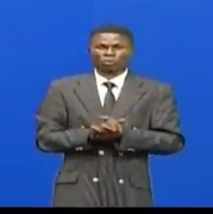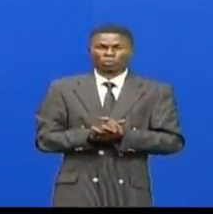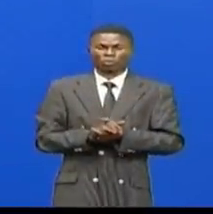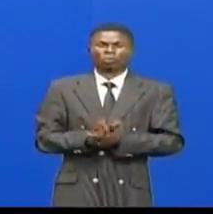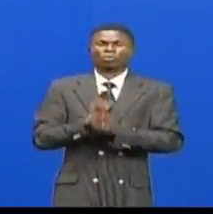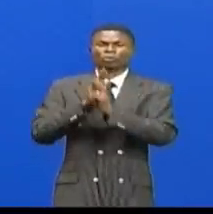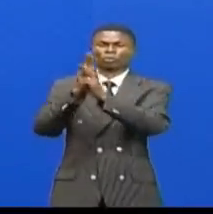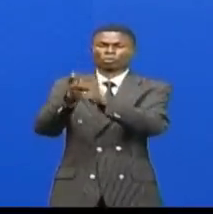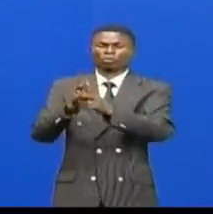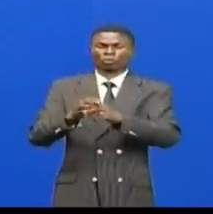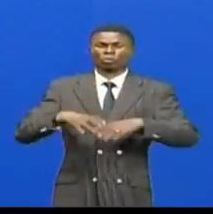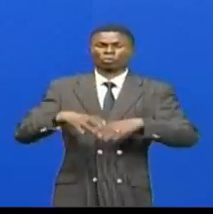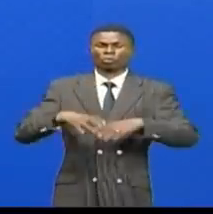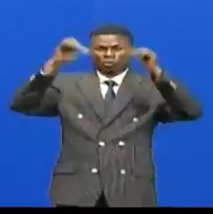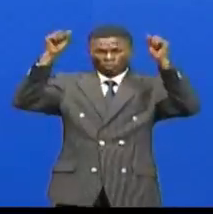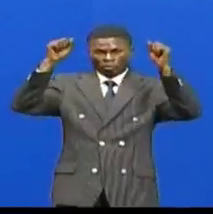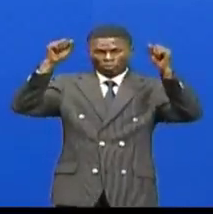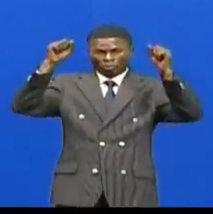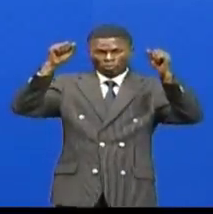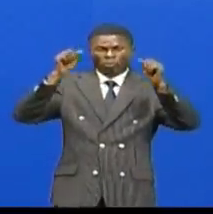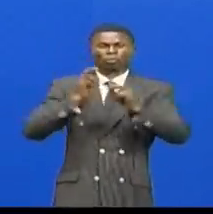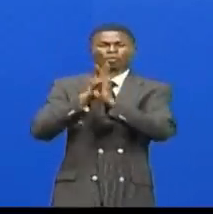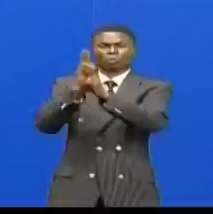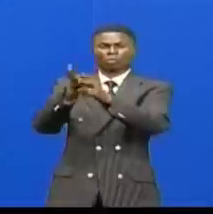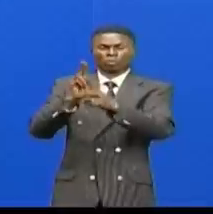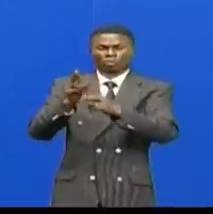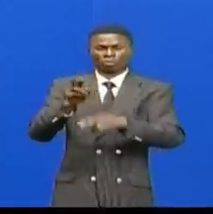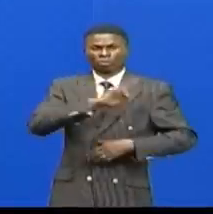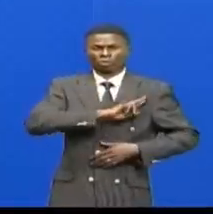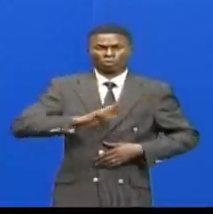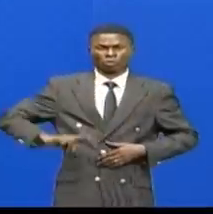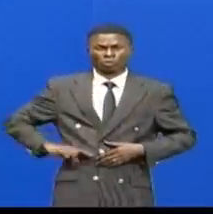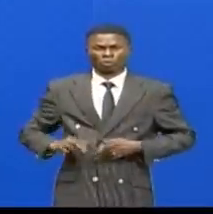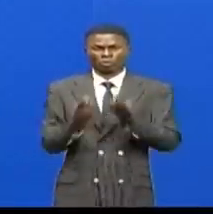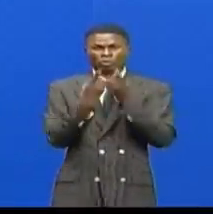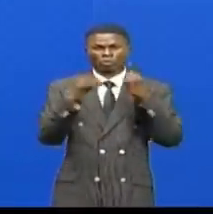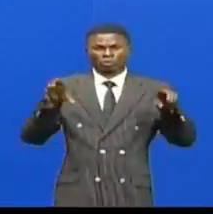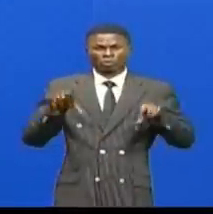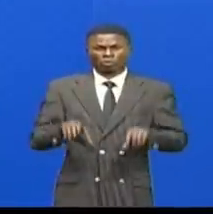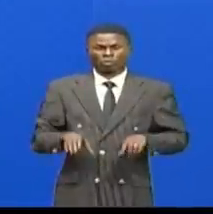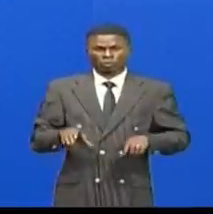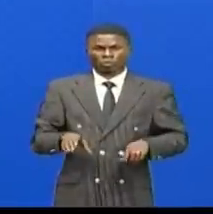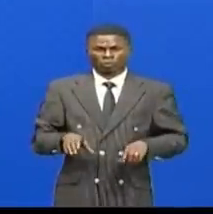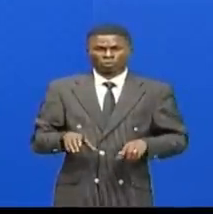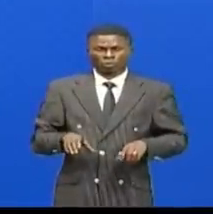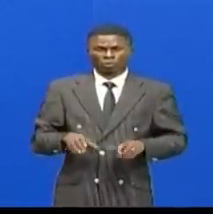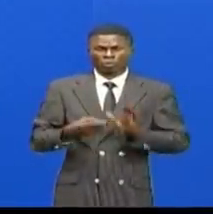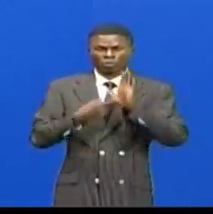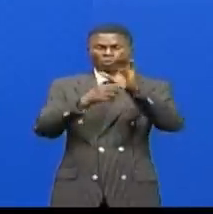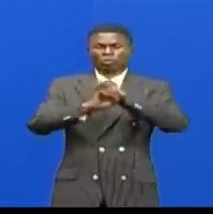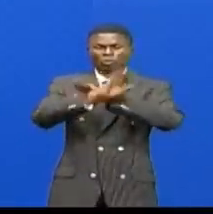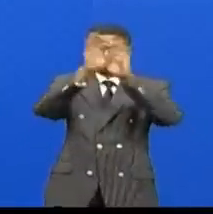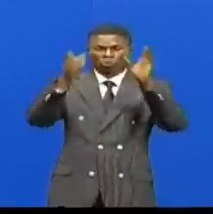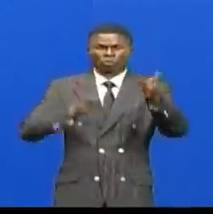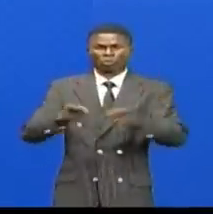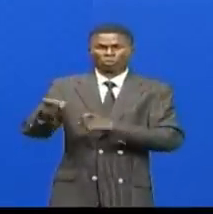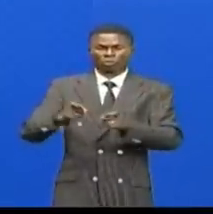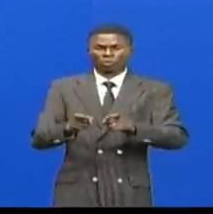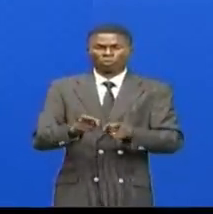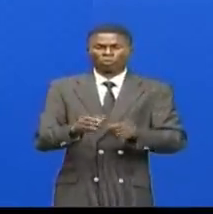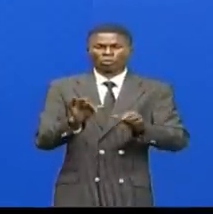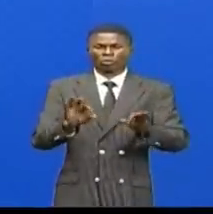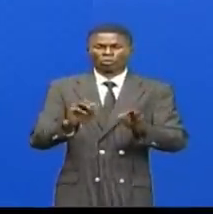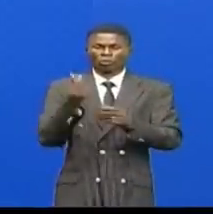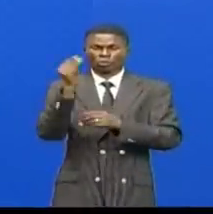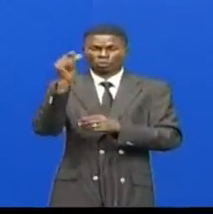Résultat de validation du rapport de la République démocratique du Congo sur la transparence dans la gestion des ressources